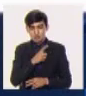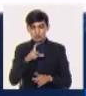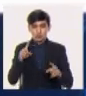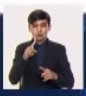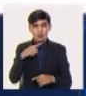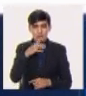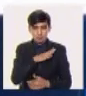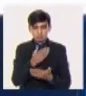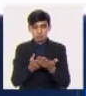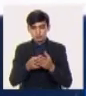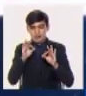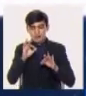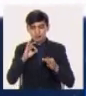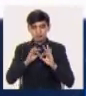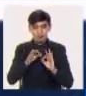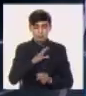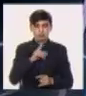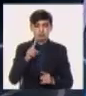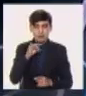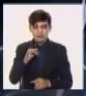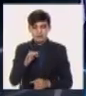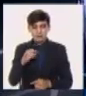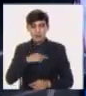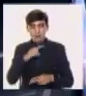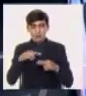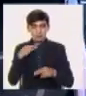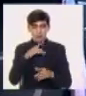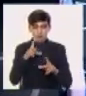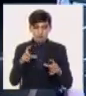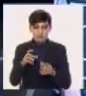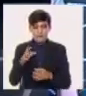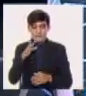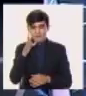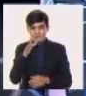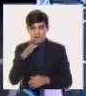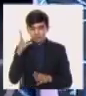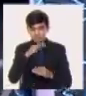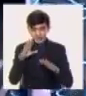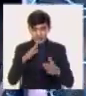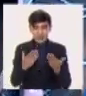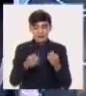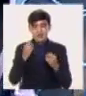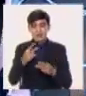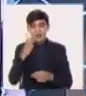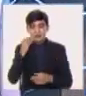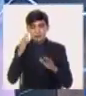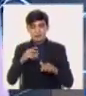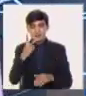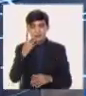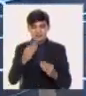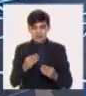айтты, не түсіндірді? Марқұмдардың көптігінен үлгермей жатыр ма? Алматыда соңғы екі күнде қанша адам қайтыс